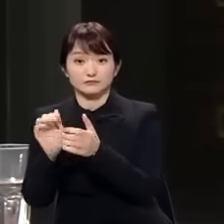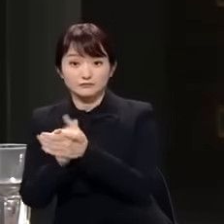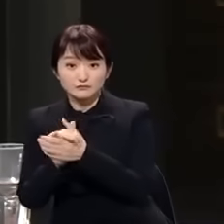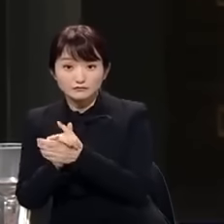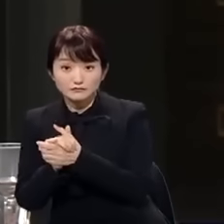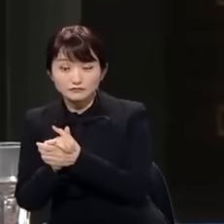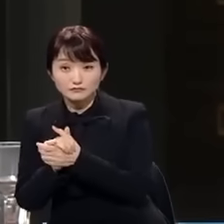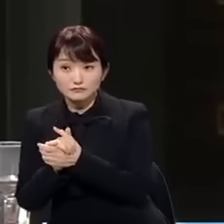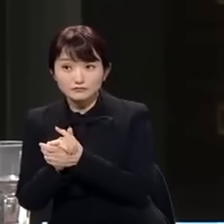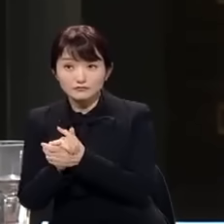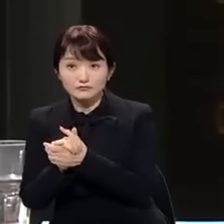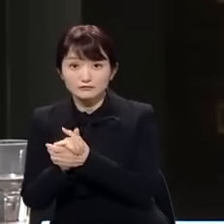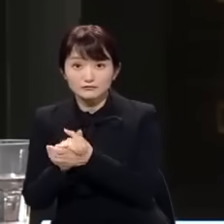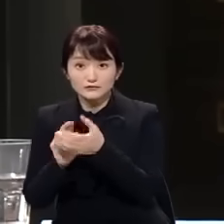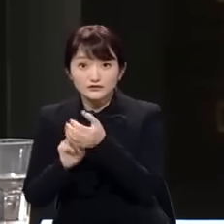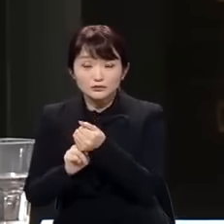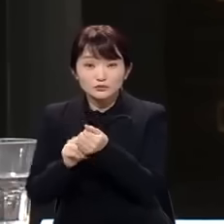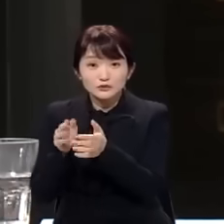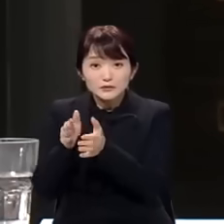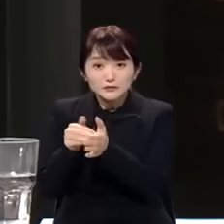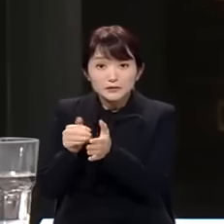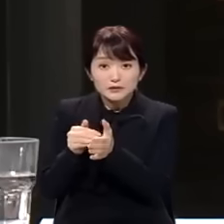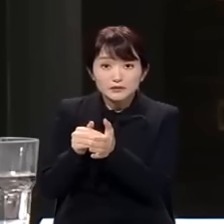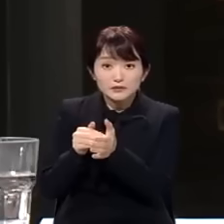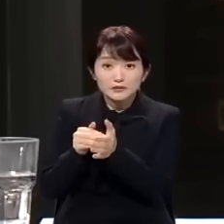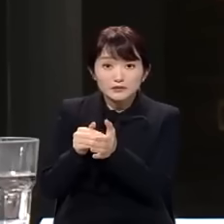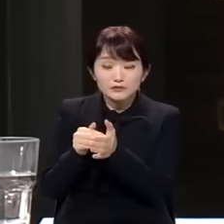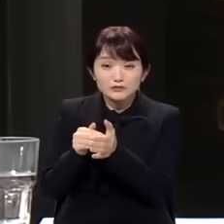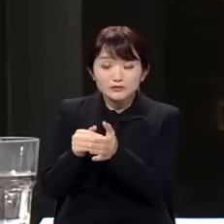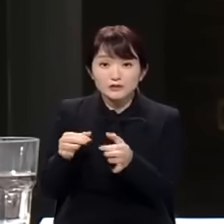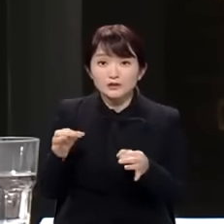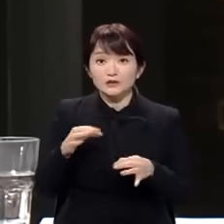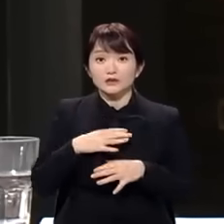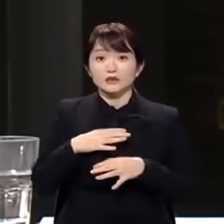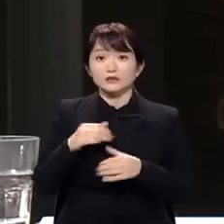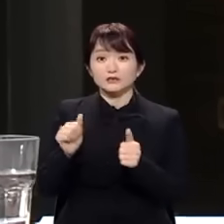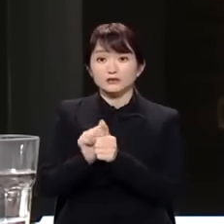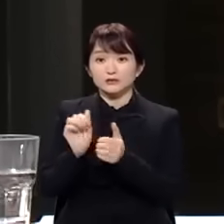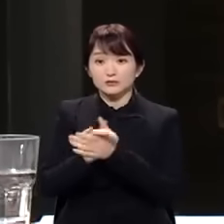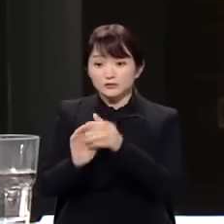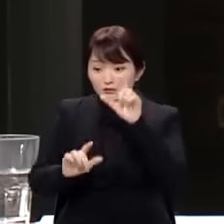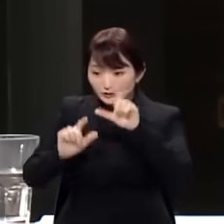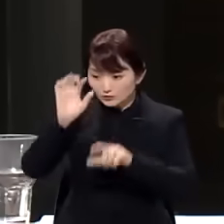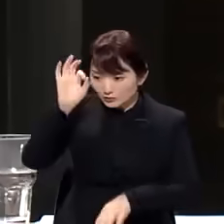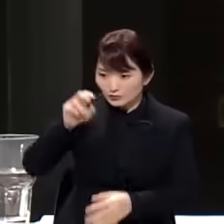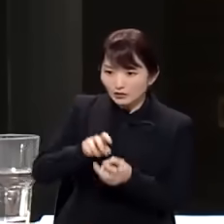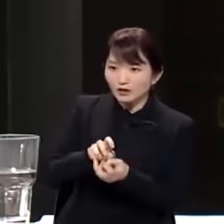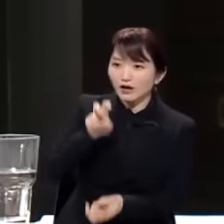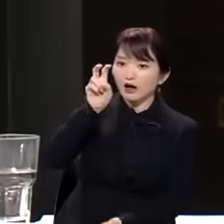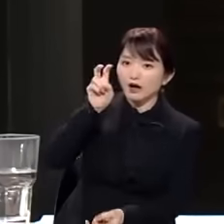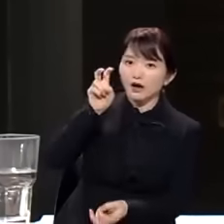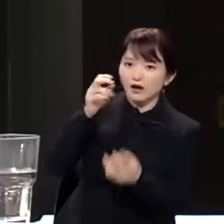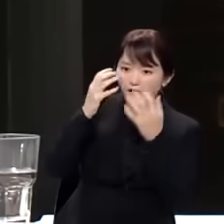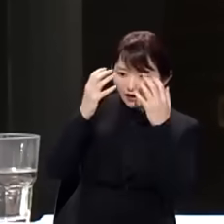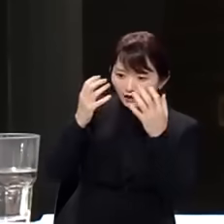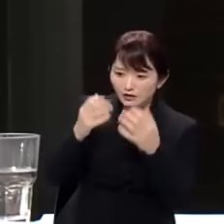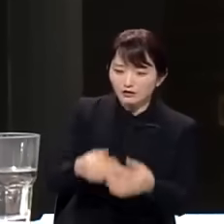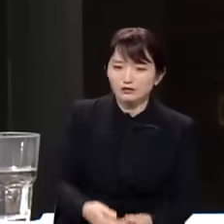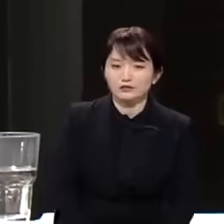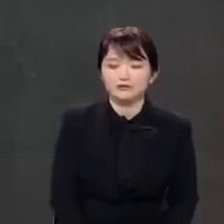남자친구가 숨기고 있던 충격적인 비밀에 한번 남자친구의 태도에 또 한번 경악했다고 합니다. 체크포인트